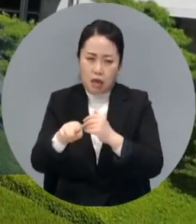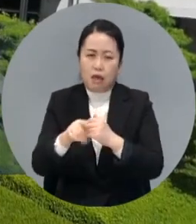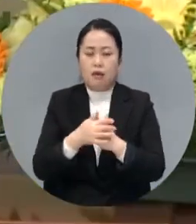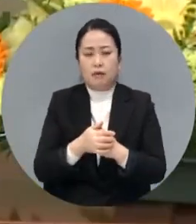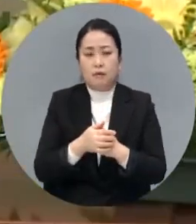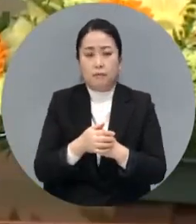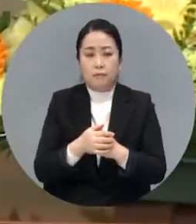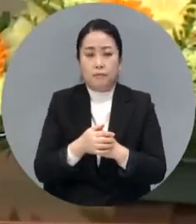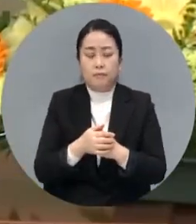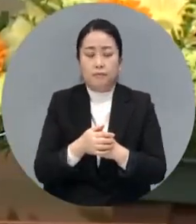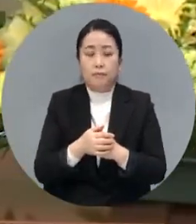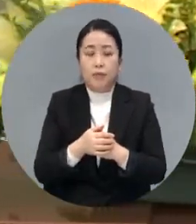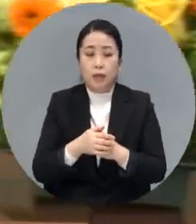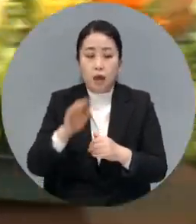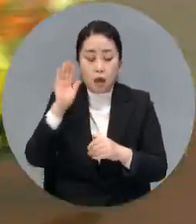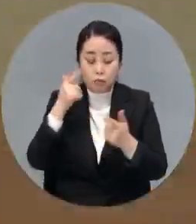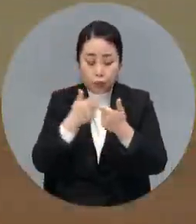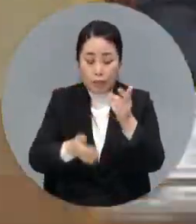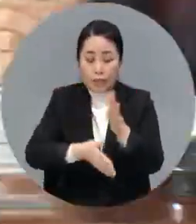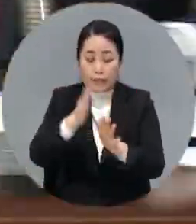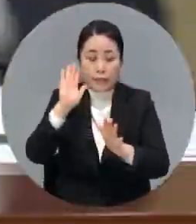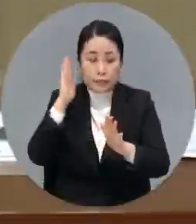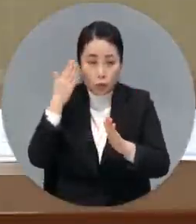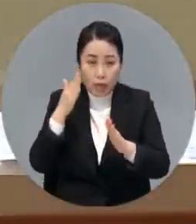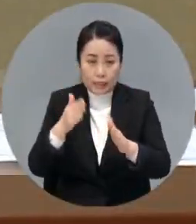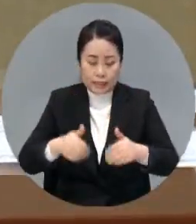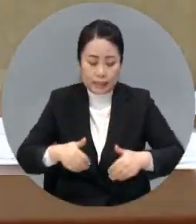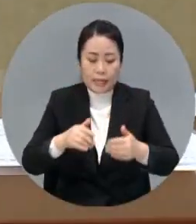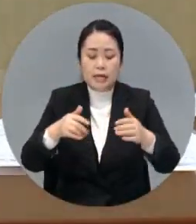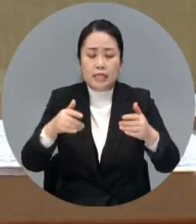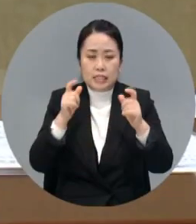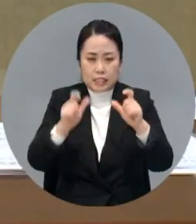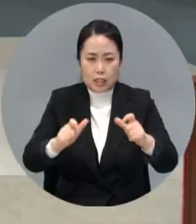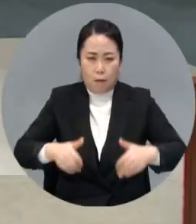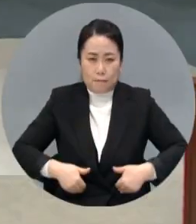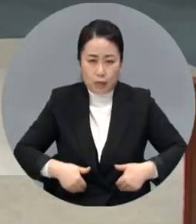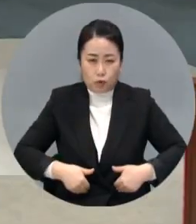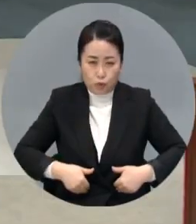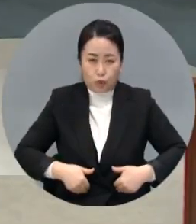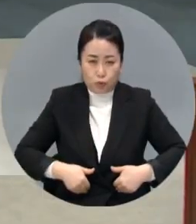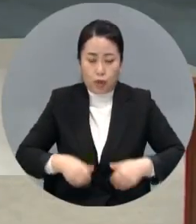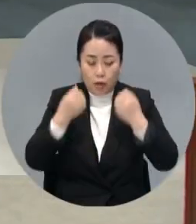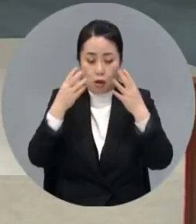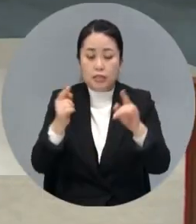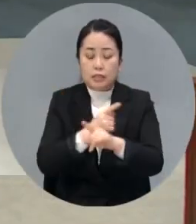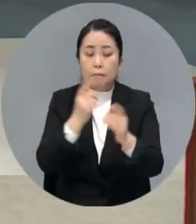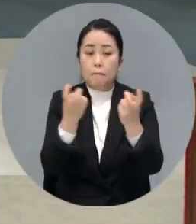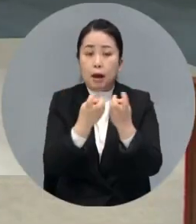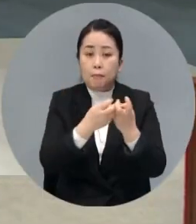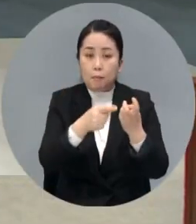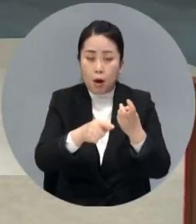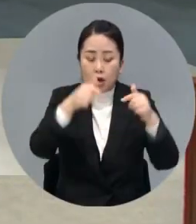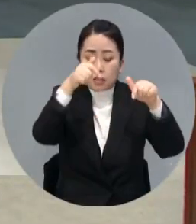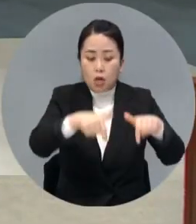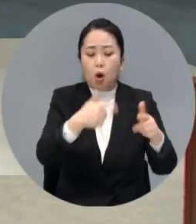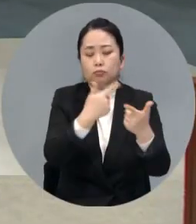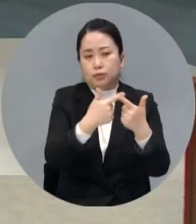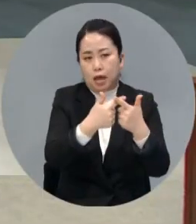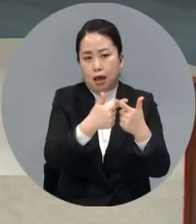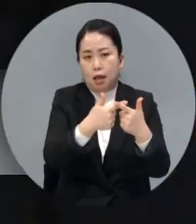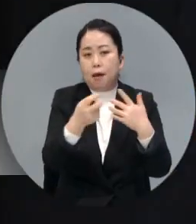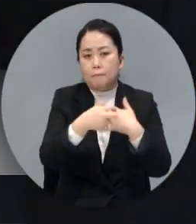그렇게. 부산시는 최근 지역 필수 의료 혁신 방안이라며 서부산의료원과 시립아동병원, 옛